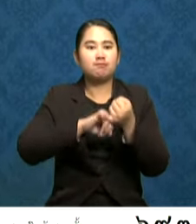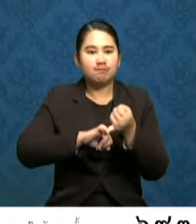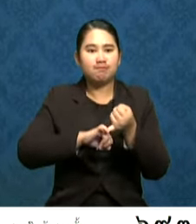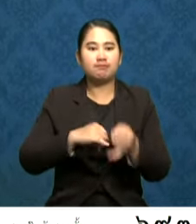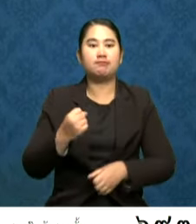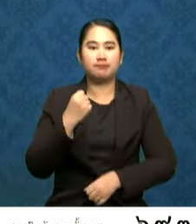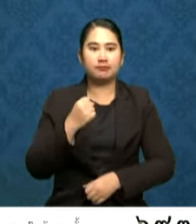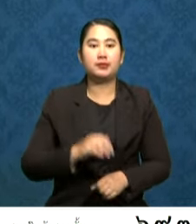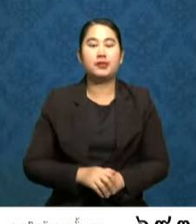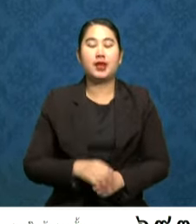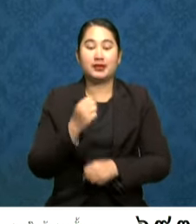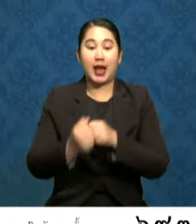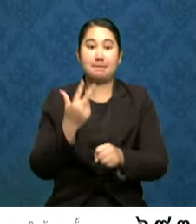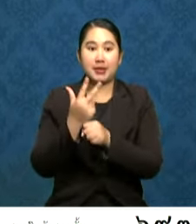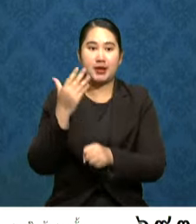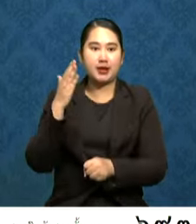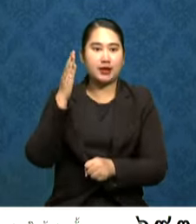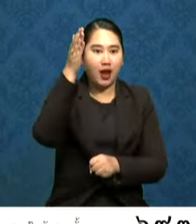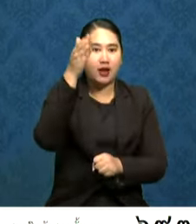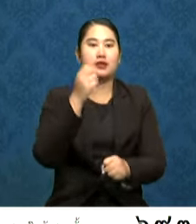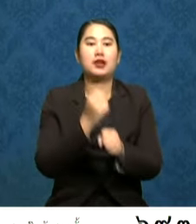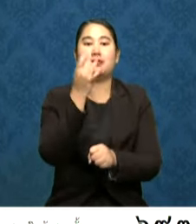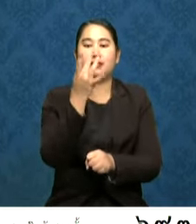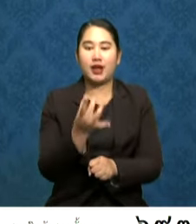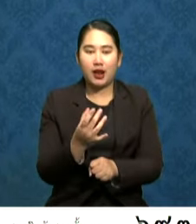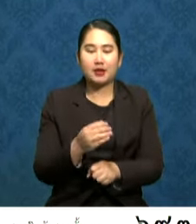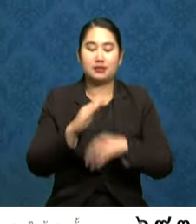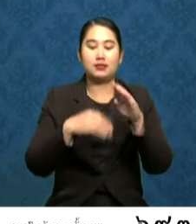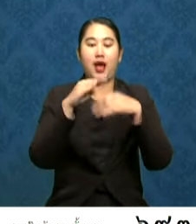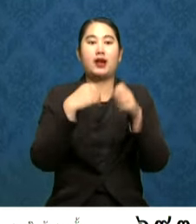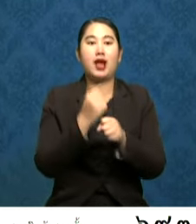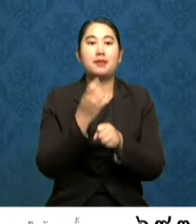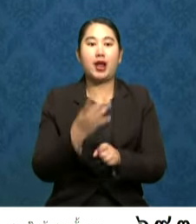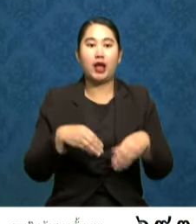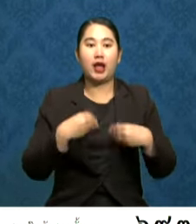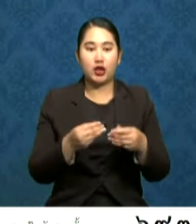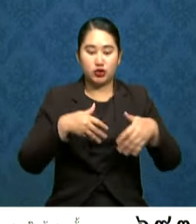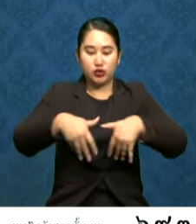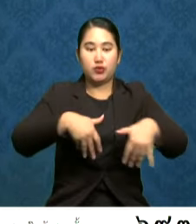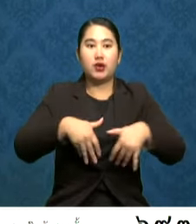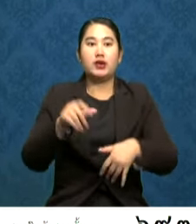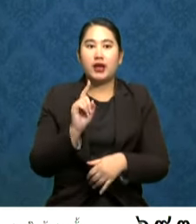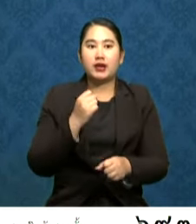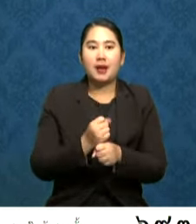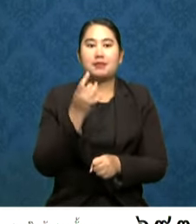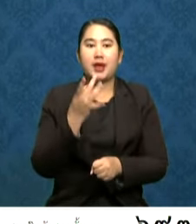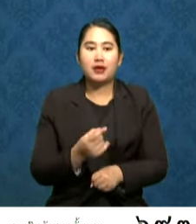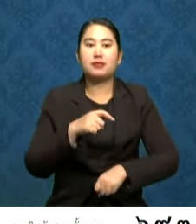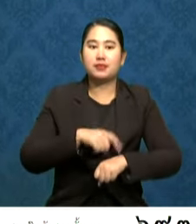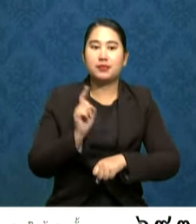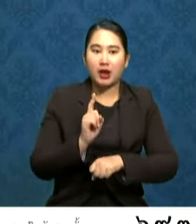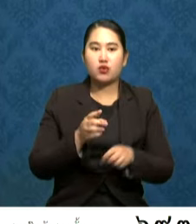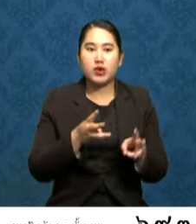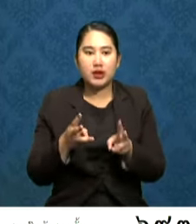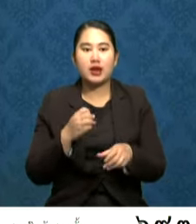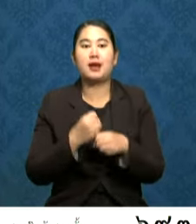ค่ะว่า 3ปีข้างหน้าท่านจะทำอะไรจะนำพาความก้าวหน้าอะไรมาให้กับประชาชนจะทำอะไรเมื่อไหร่ด้วย